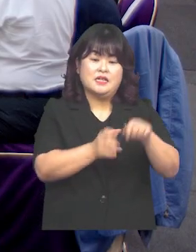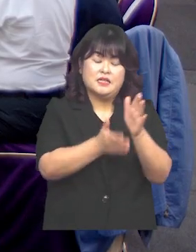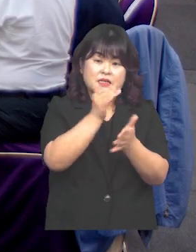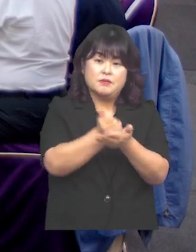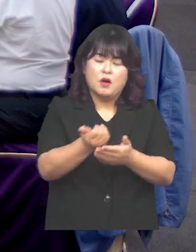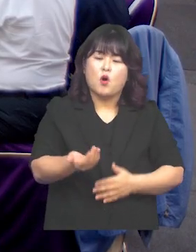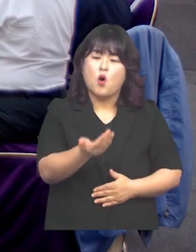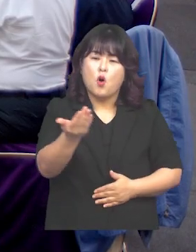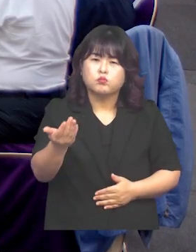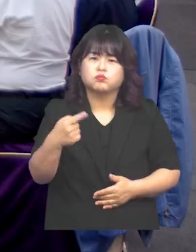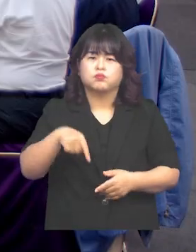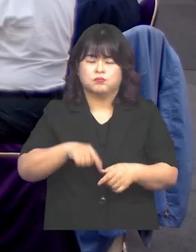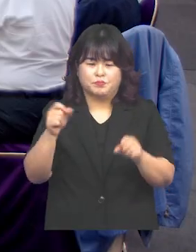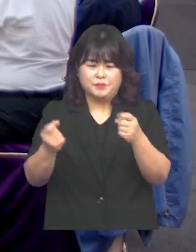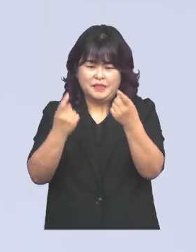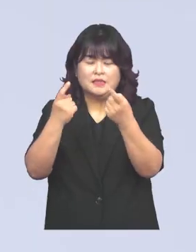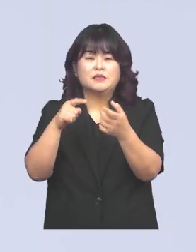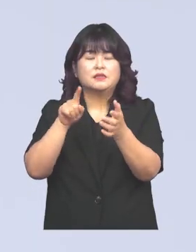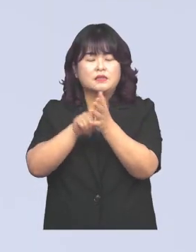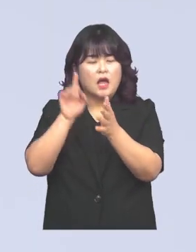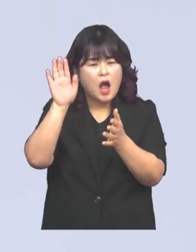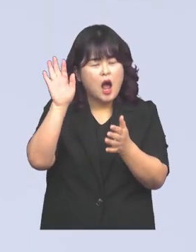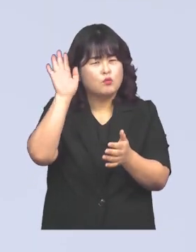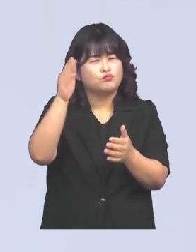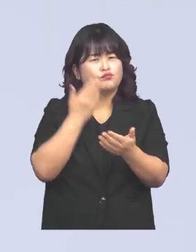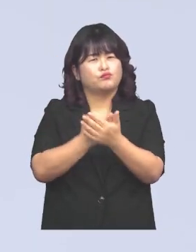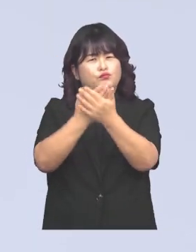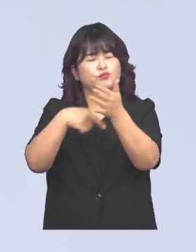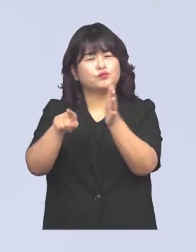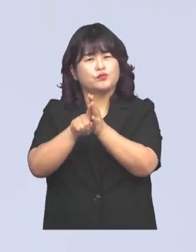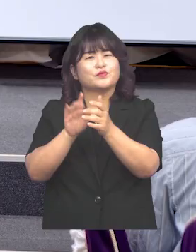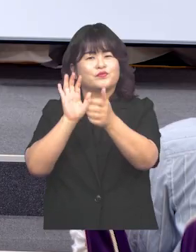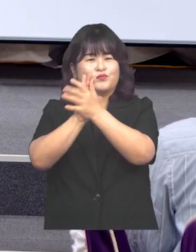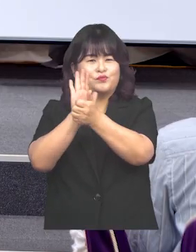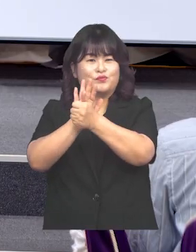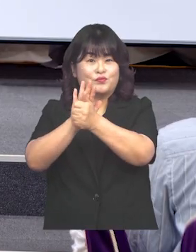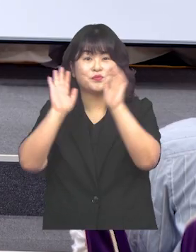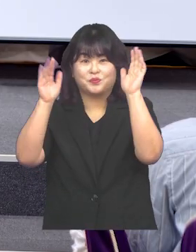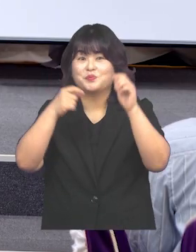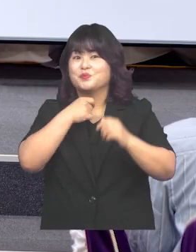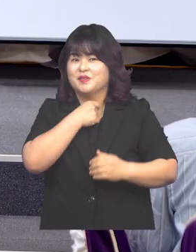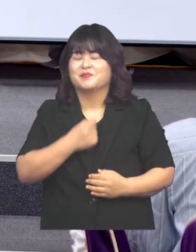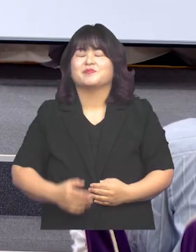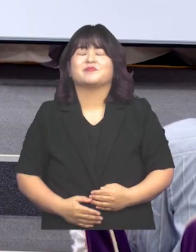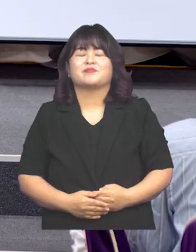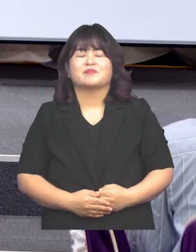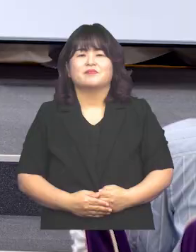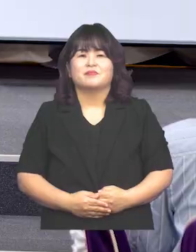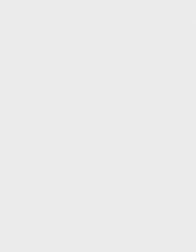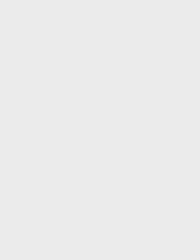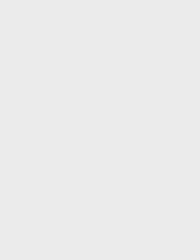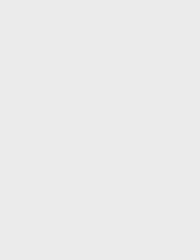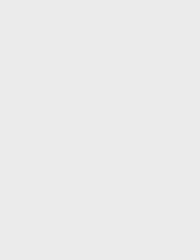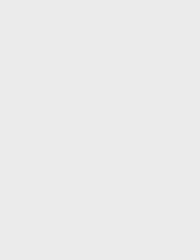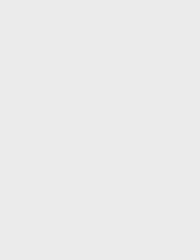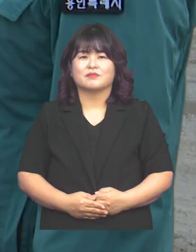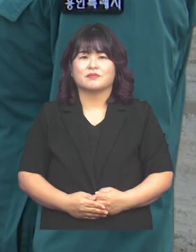여러분이 멘토링 과정을 통해 훌륭한 공직자로 성장하도록 적극 응원하겠다고 말했습니다.